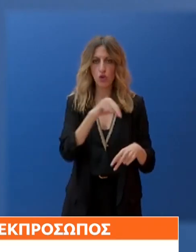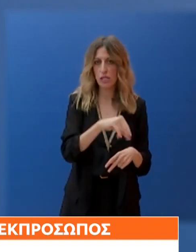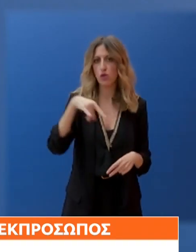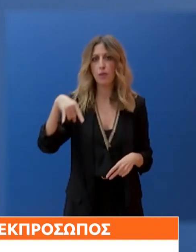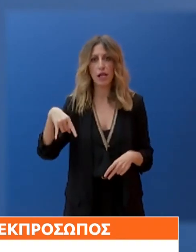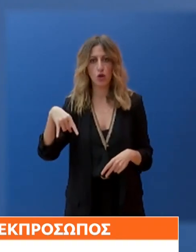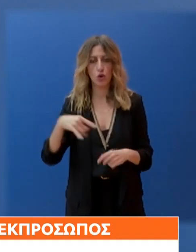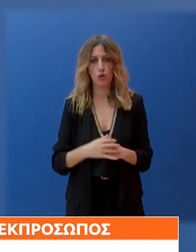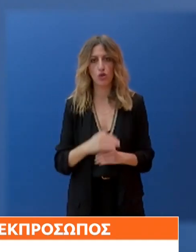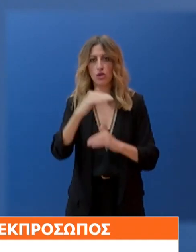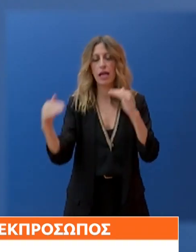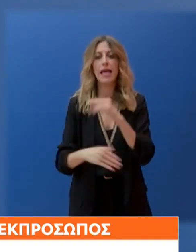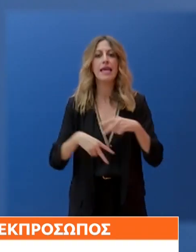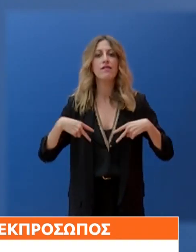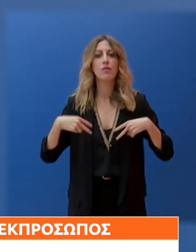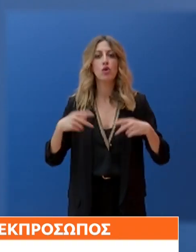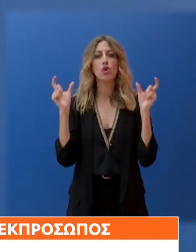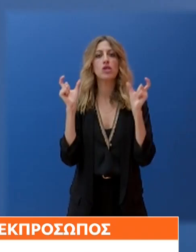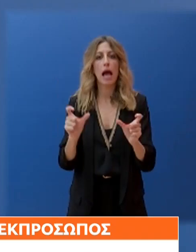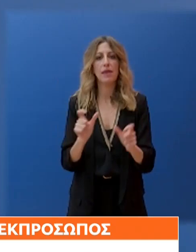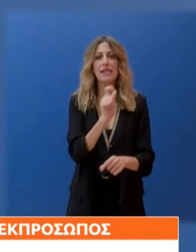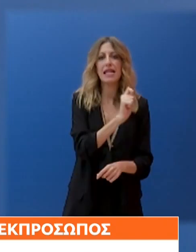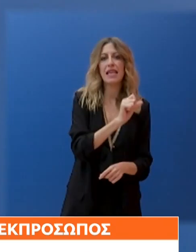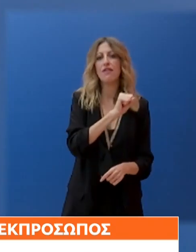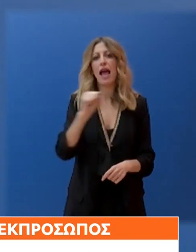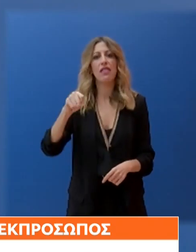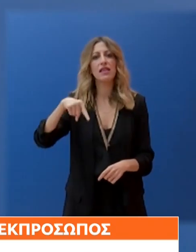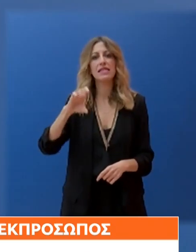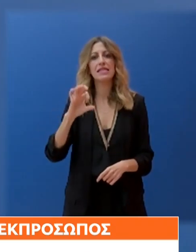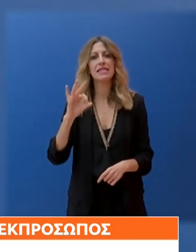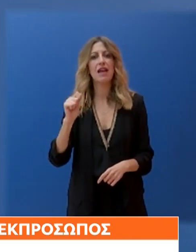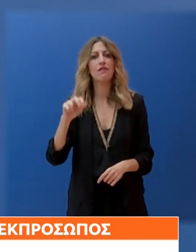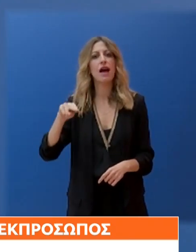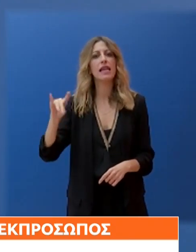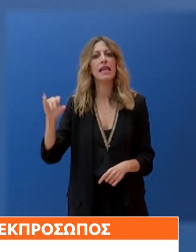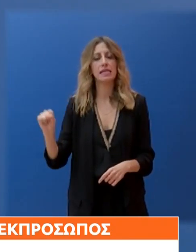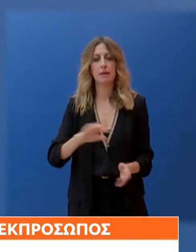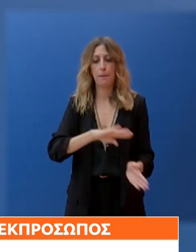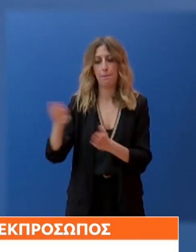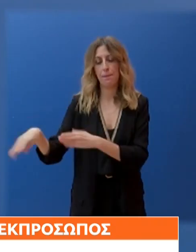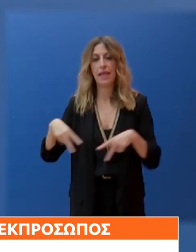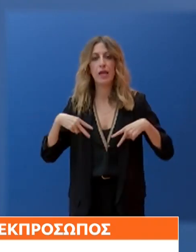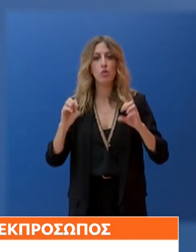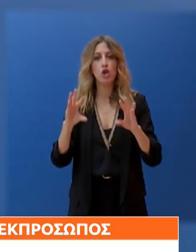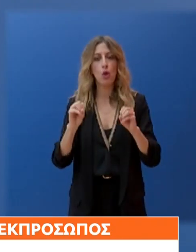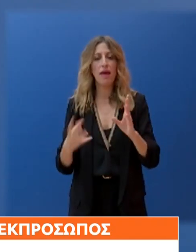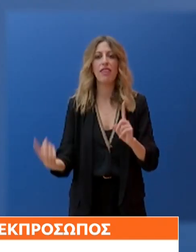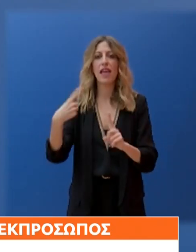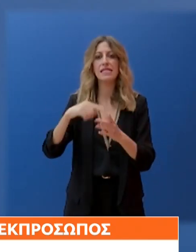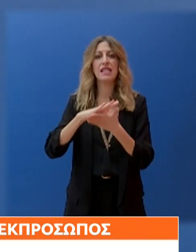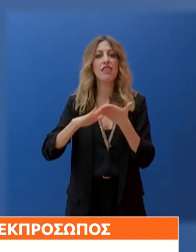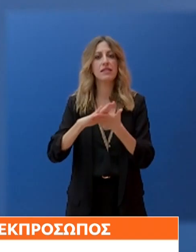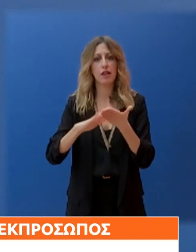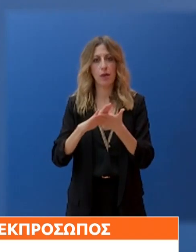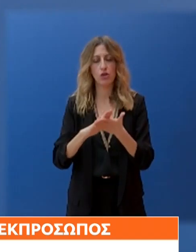Παναγιωτόπουλος. Υφυπουργός Άμυνας Αλκιβιάδης Στεφανής. Υπουργείο Παιδείας και Θρησκευμάτων.